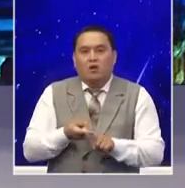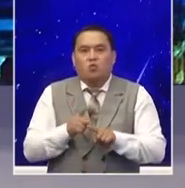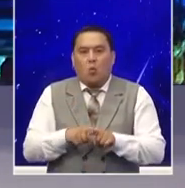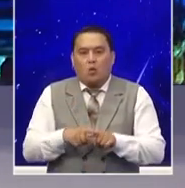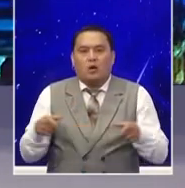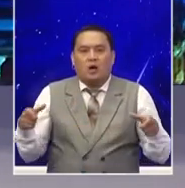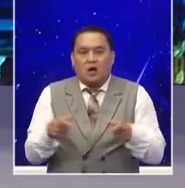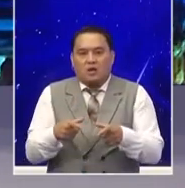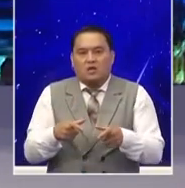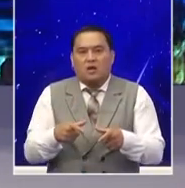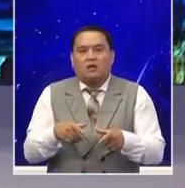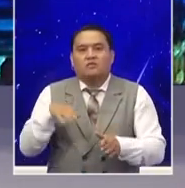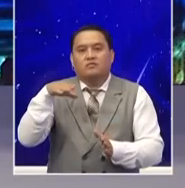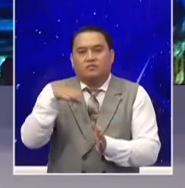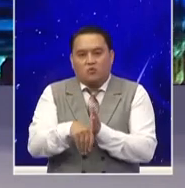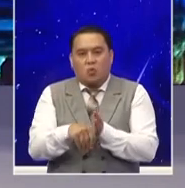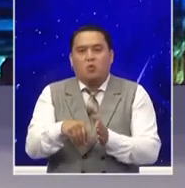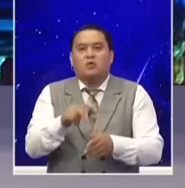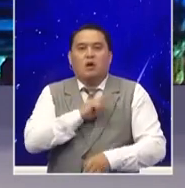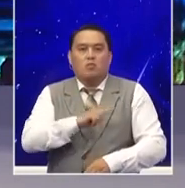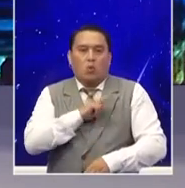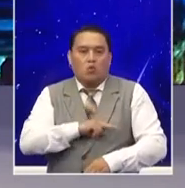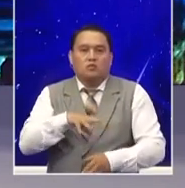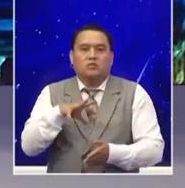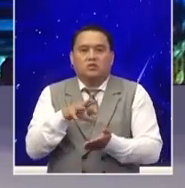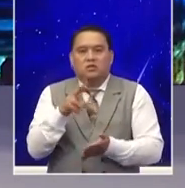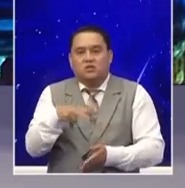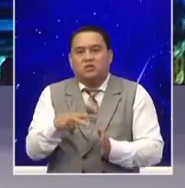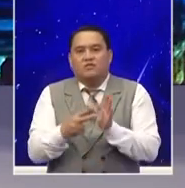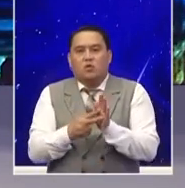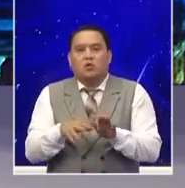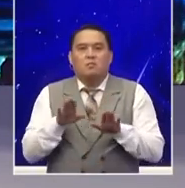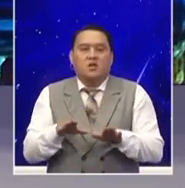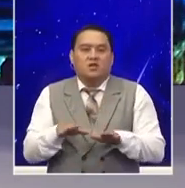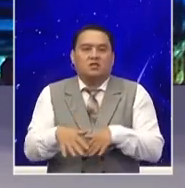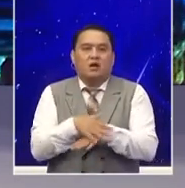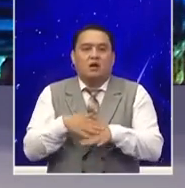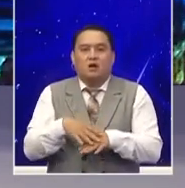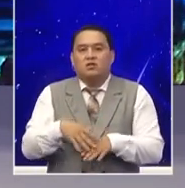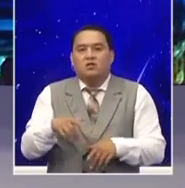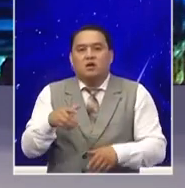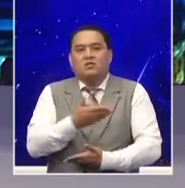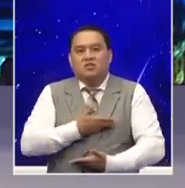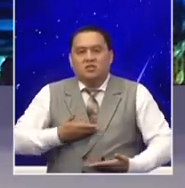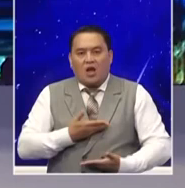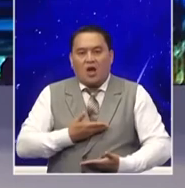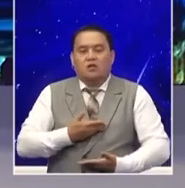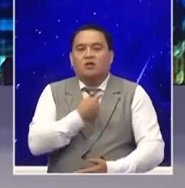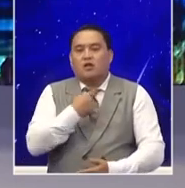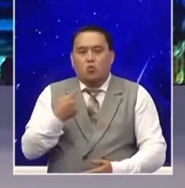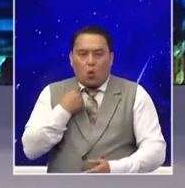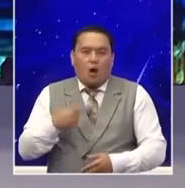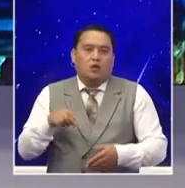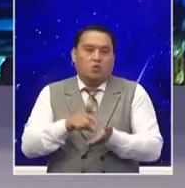говорится, карантин был не писан. Их администрированием занималась 38-летняя местная жительница. Секс-притон был выявлен и в городе